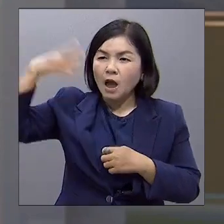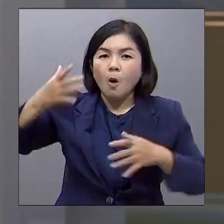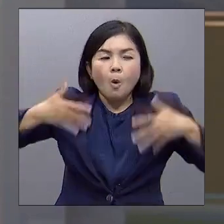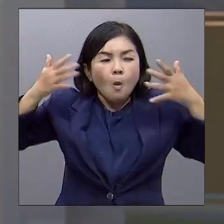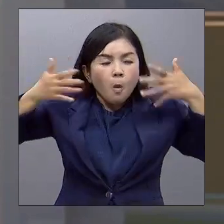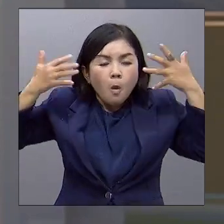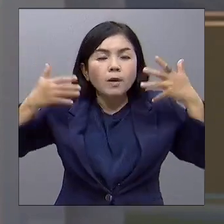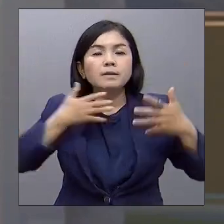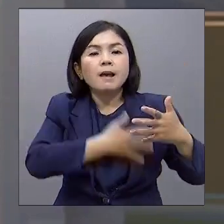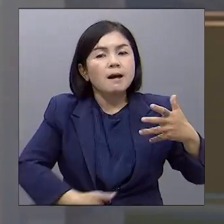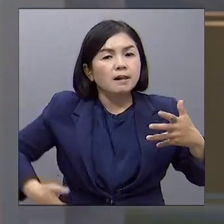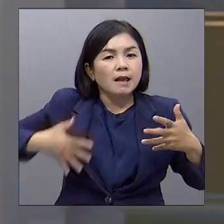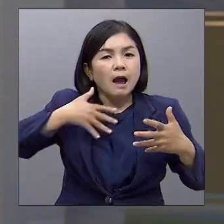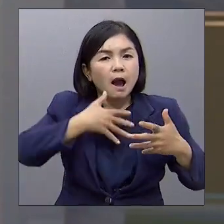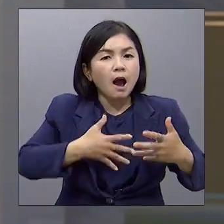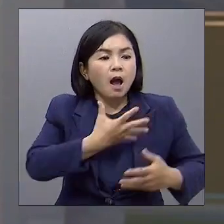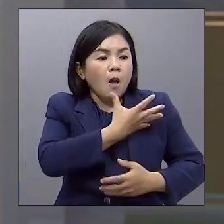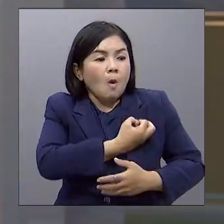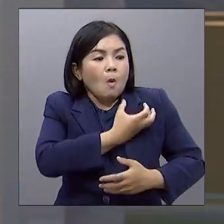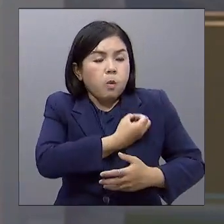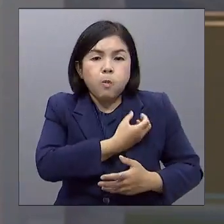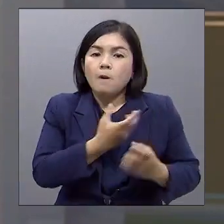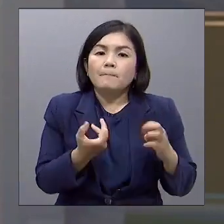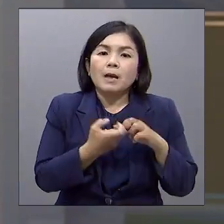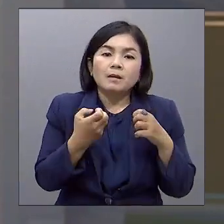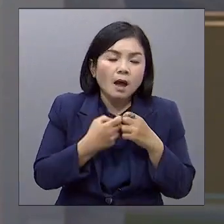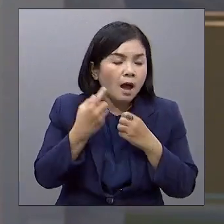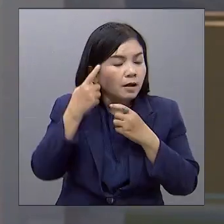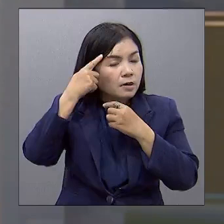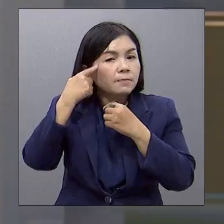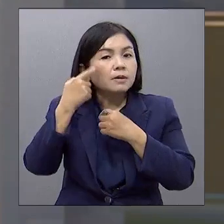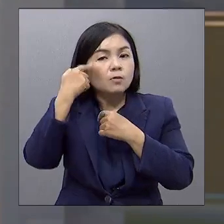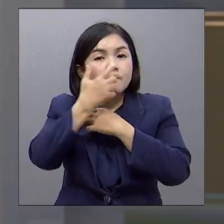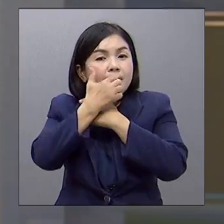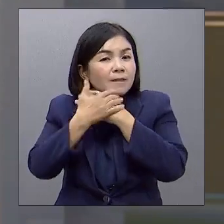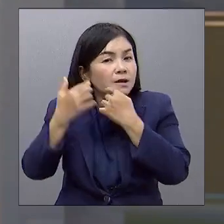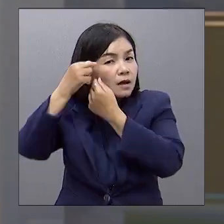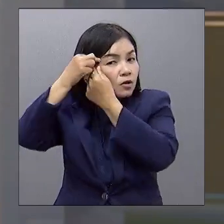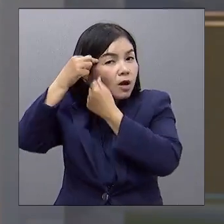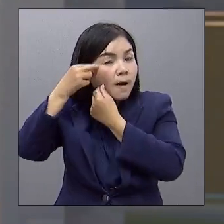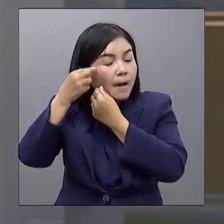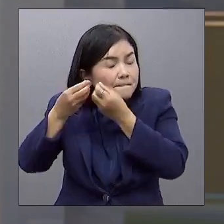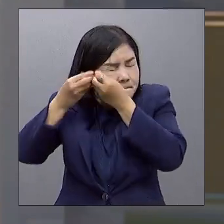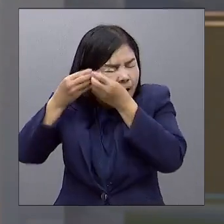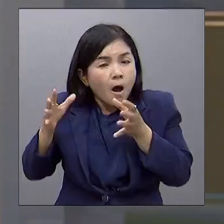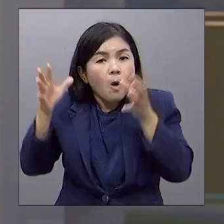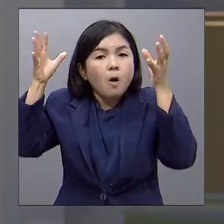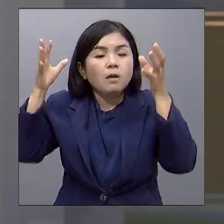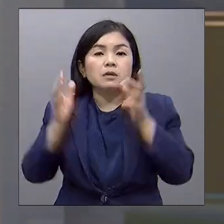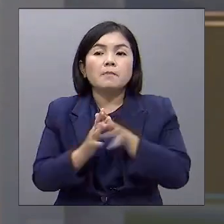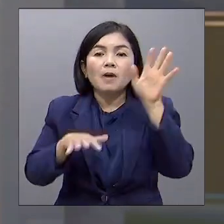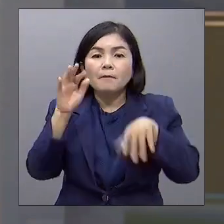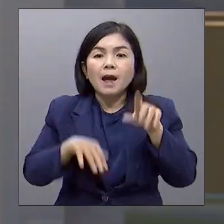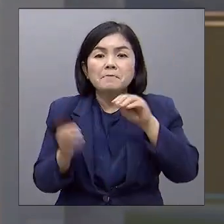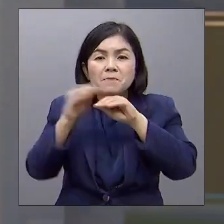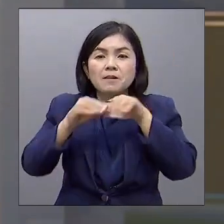ให้ร่างกายนะคะในภาวะหัวใจกำเริบและหลอดเลือดสมองแตกได้แล้วความร้อนที่ว่านี่ไม่ได้เยอะด้วยนะเป็นอุณหภูมิสูงขึ้นประมาณ 1-2